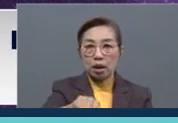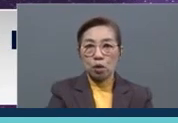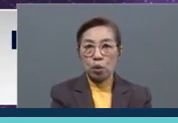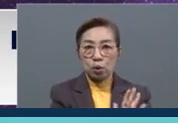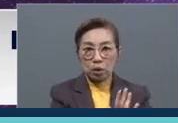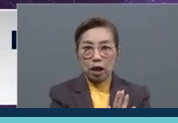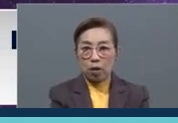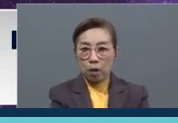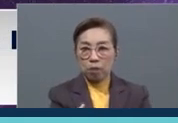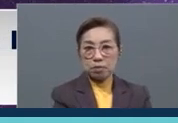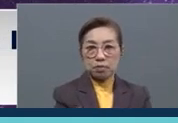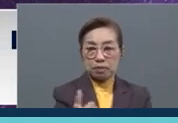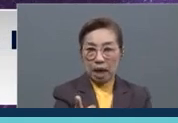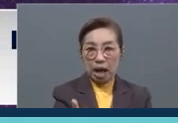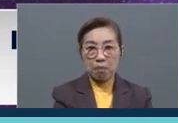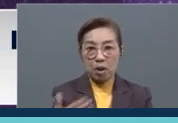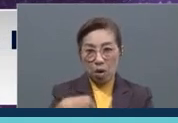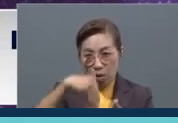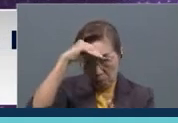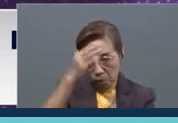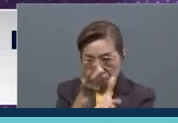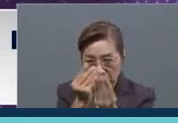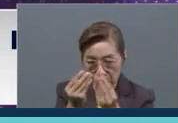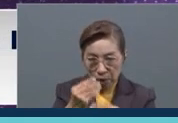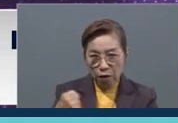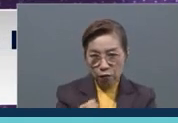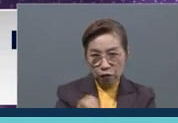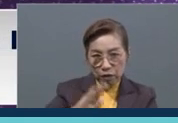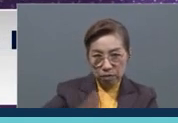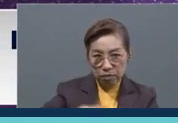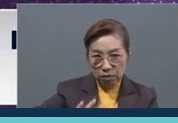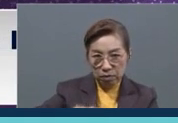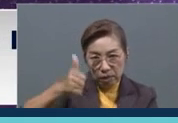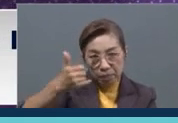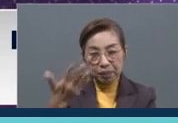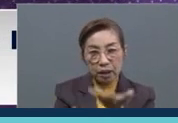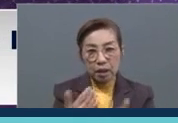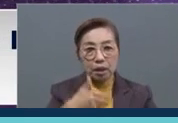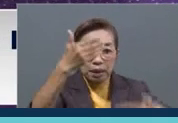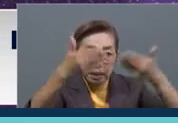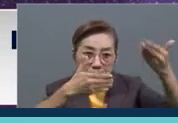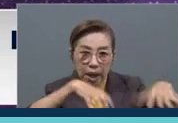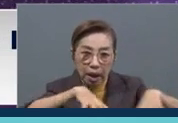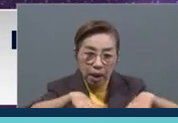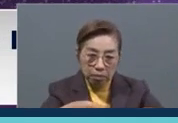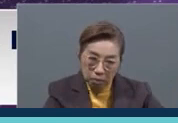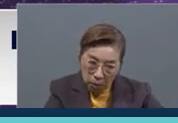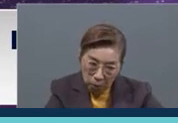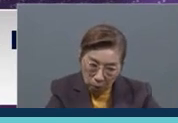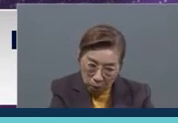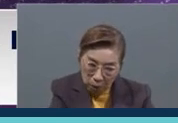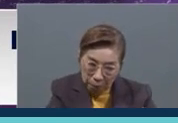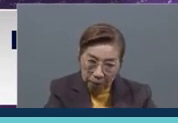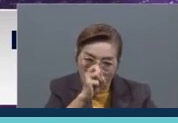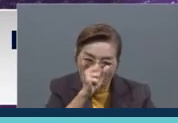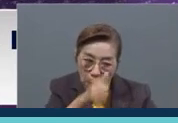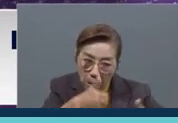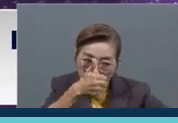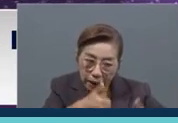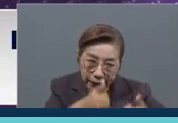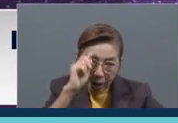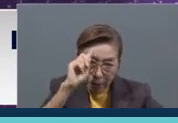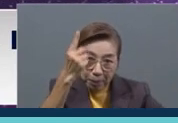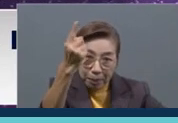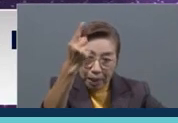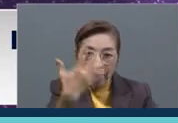Forum 2024สามารถเข้าชมนิทรรศการในระหว่างวันที่28ถึง30มิถุนายน